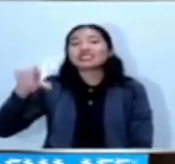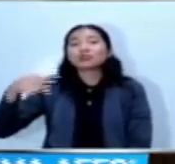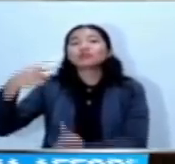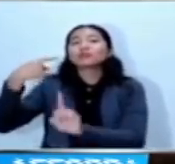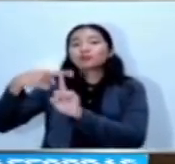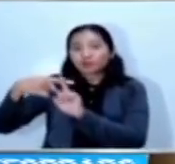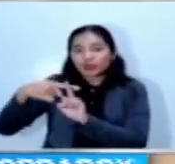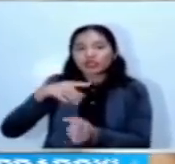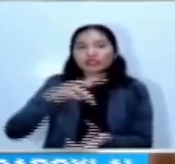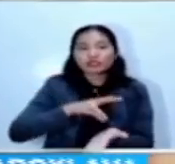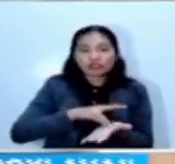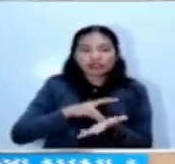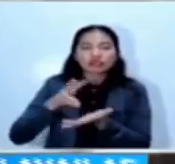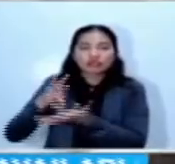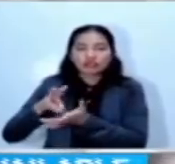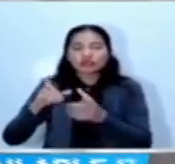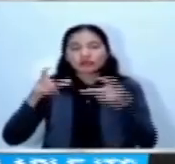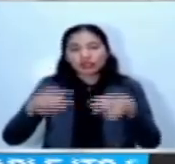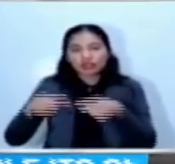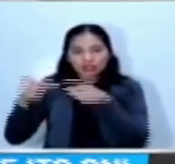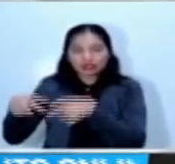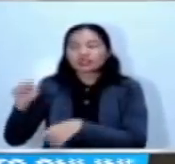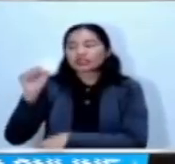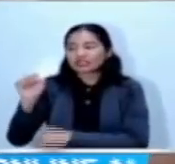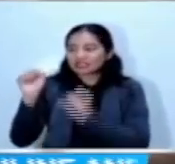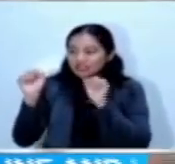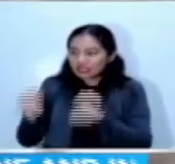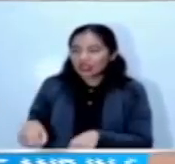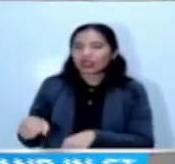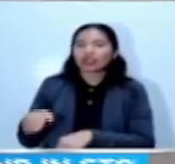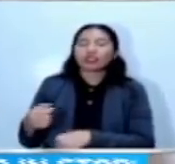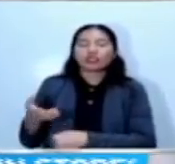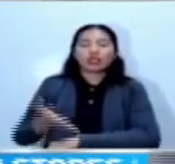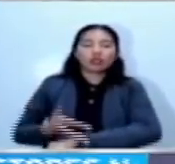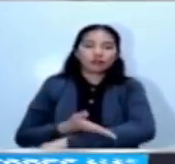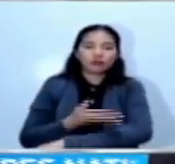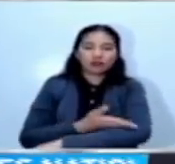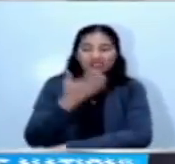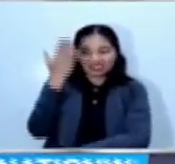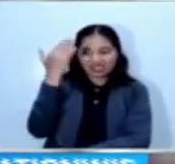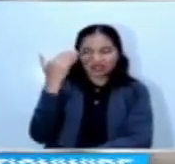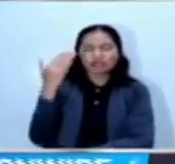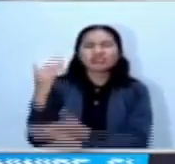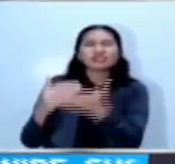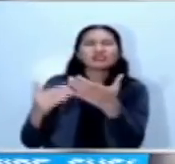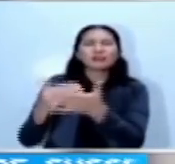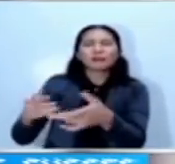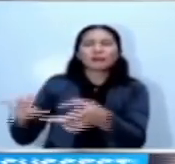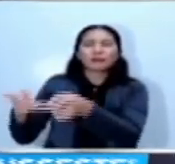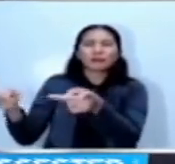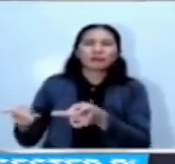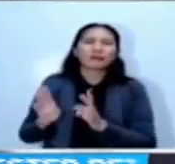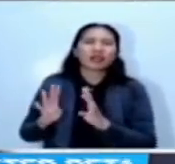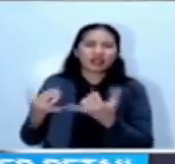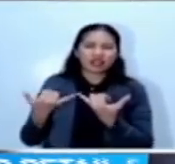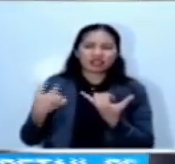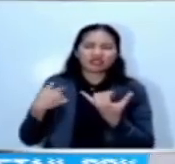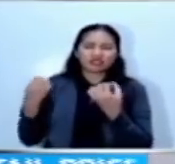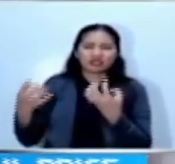may tutulong ito kasi may mga areas na talagang mas matas yung hawaan eh. May mga barangays na mas matas yung